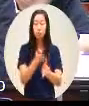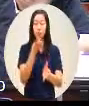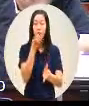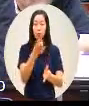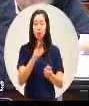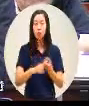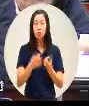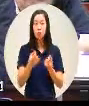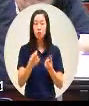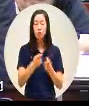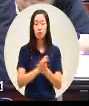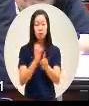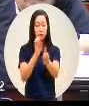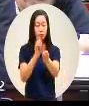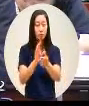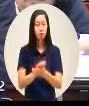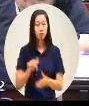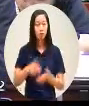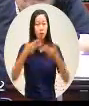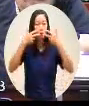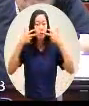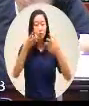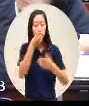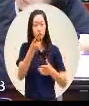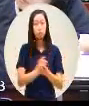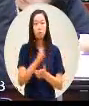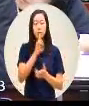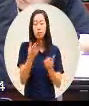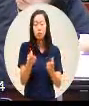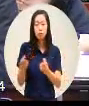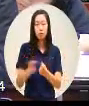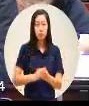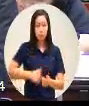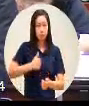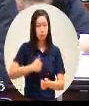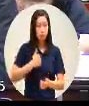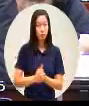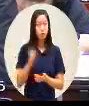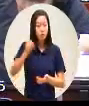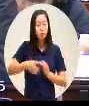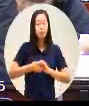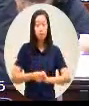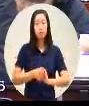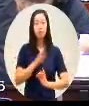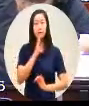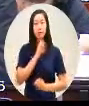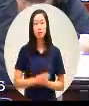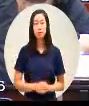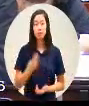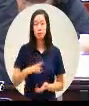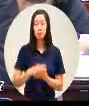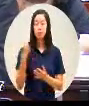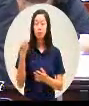也跟尔登议员来报告，我们的原住民语的落实程度真的获得肯定。今年来讲，我们兴中